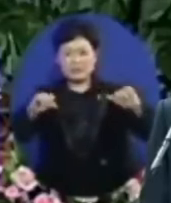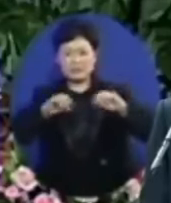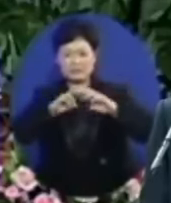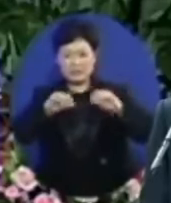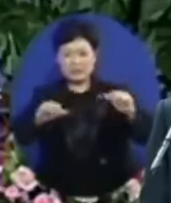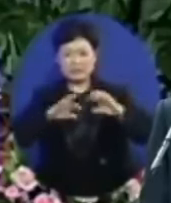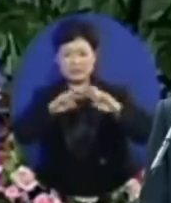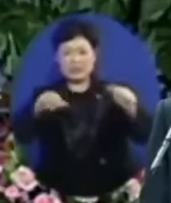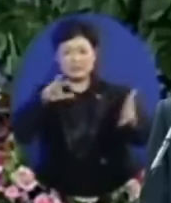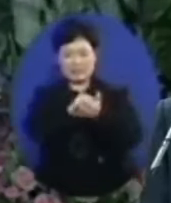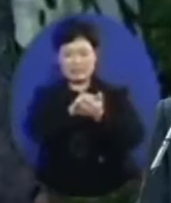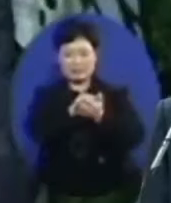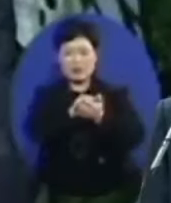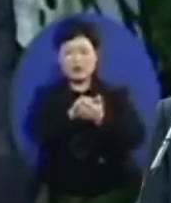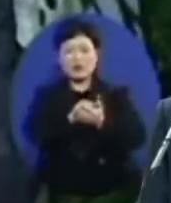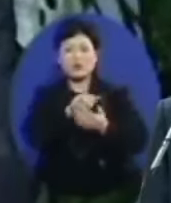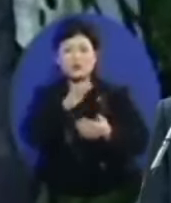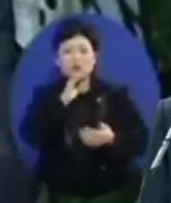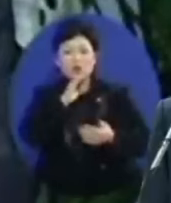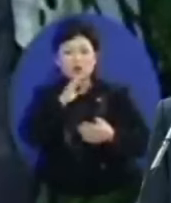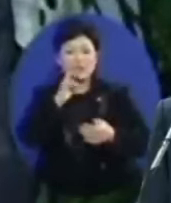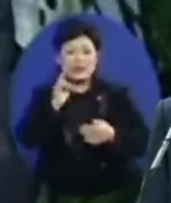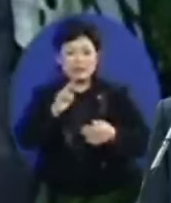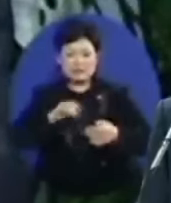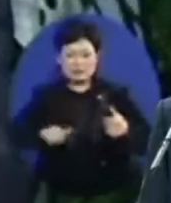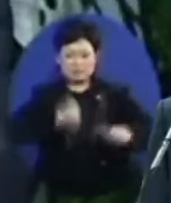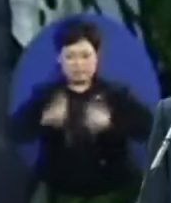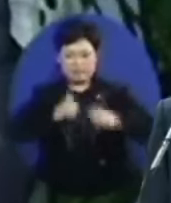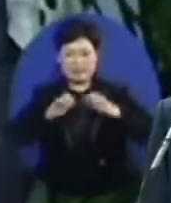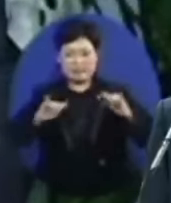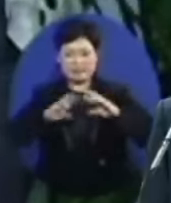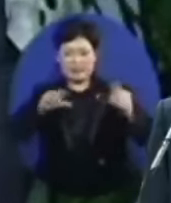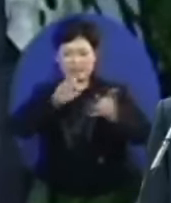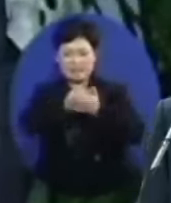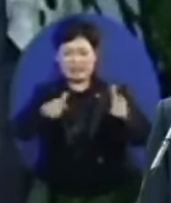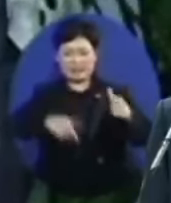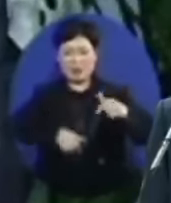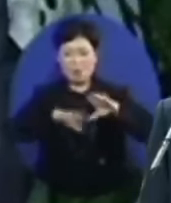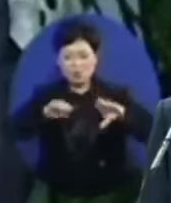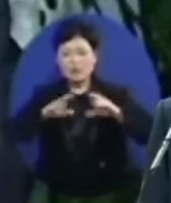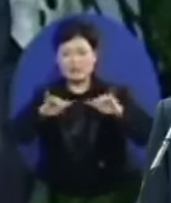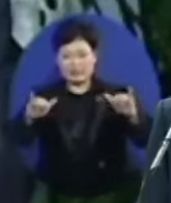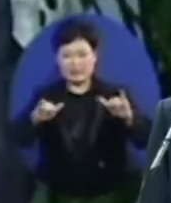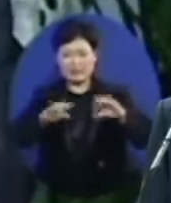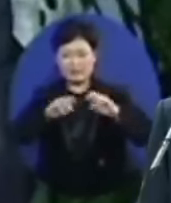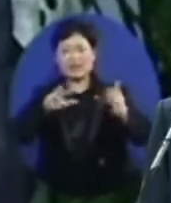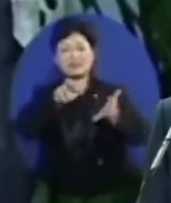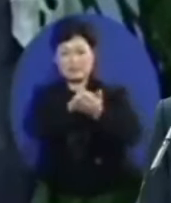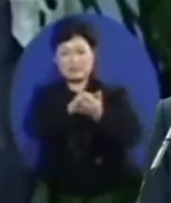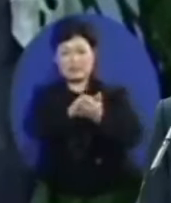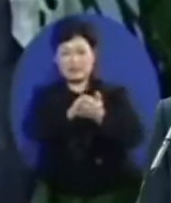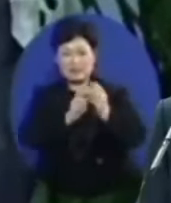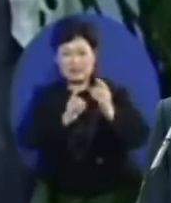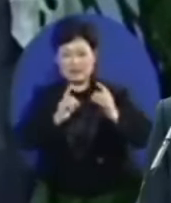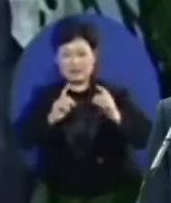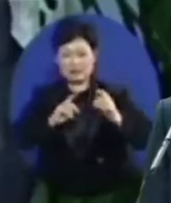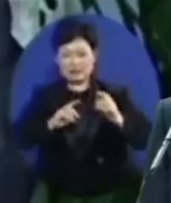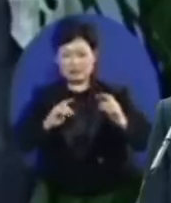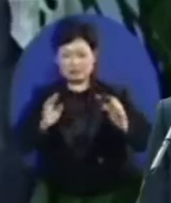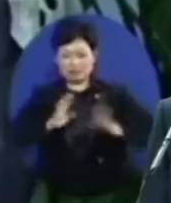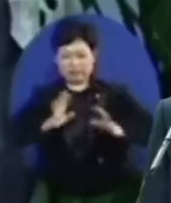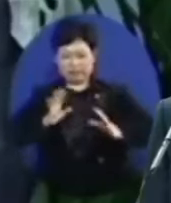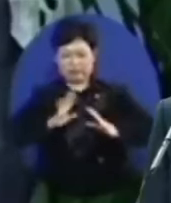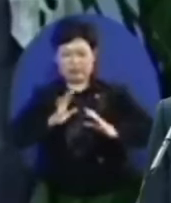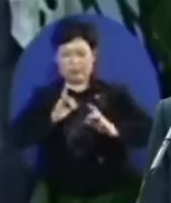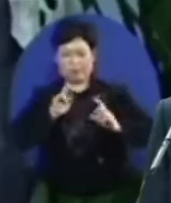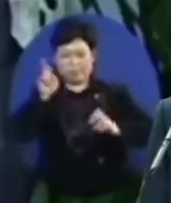즐거워하리로다. 싸나운 사람이 땅을 차지하는 것이 아니라 온유한 사람이 차지하는 것입니다. 우리 생각에는 싸납게 말을 하고 주먹을